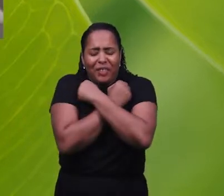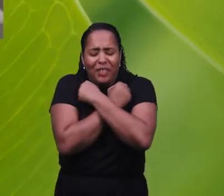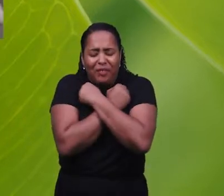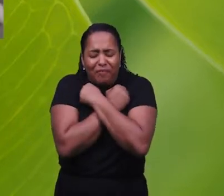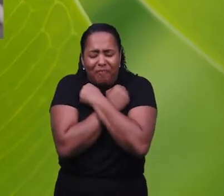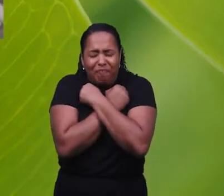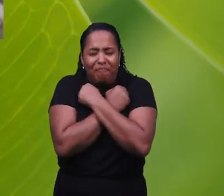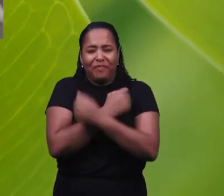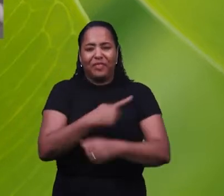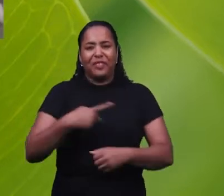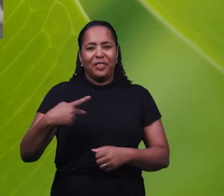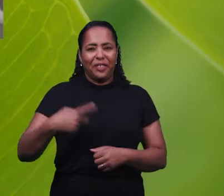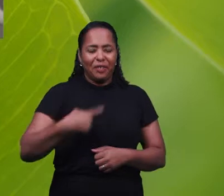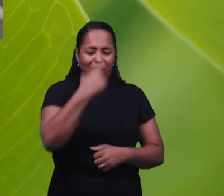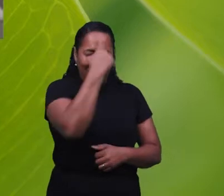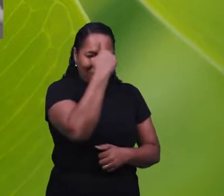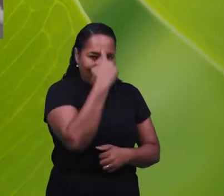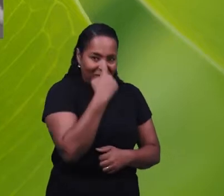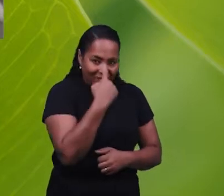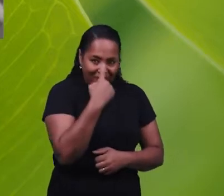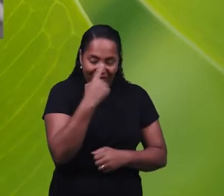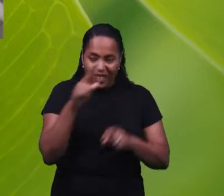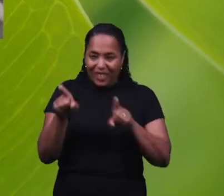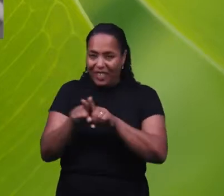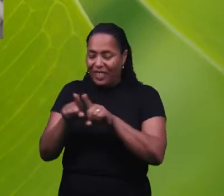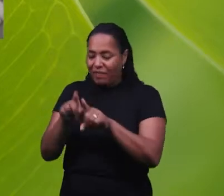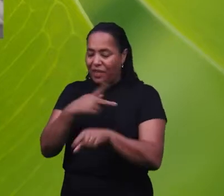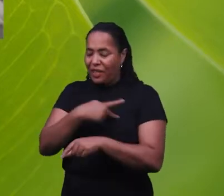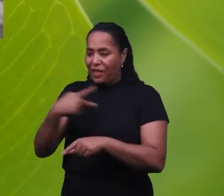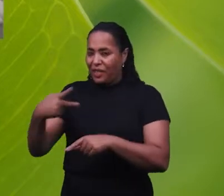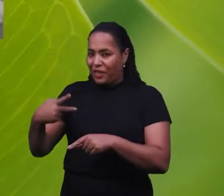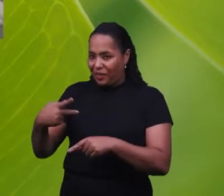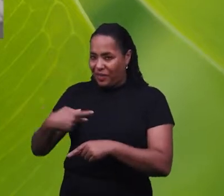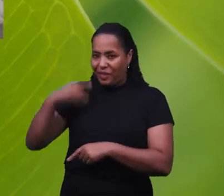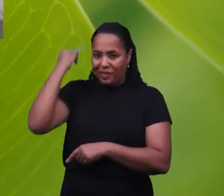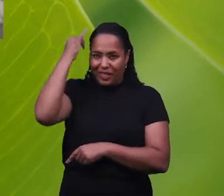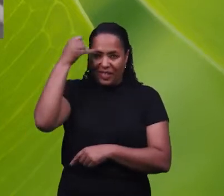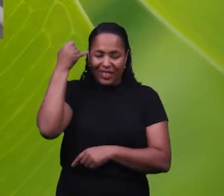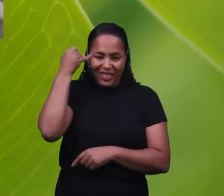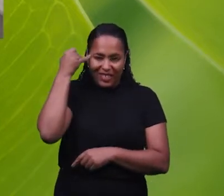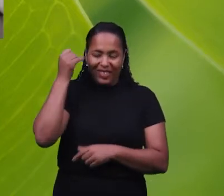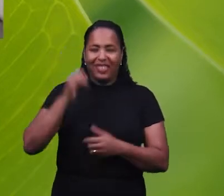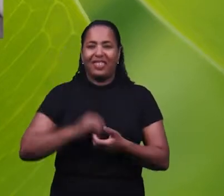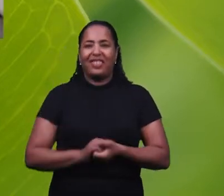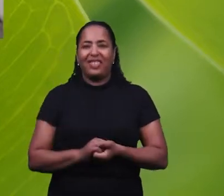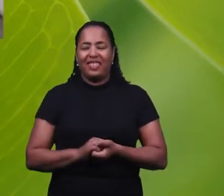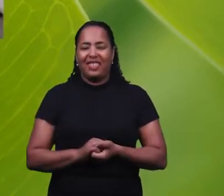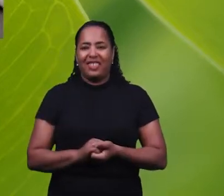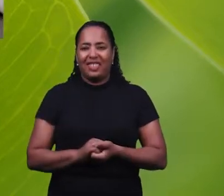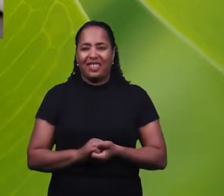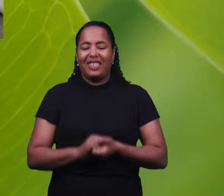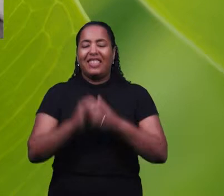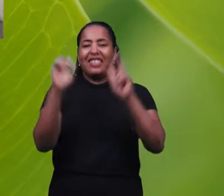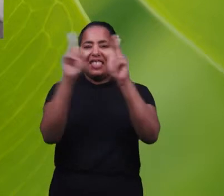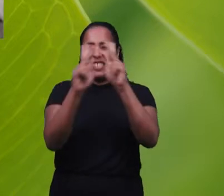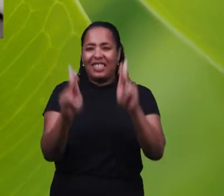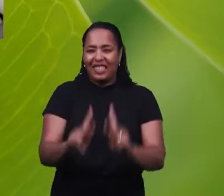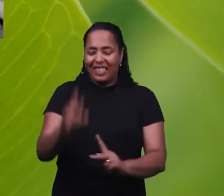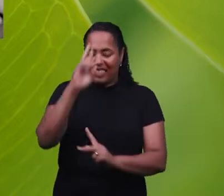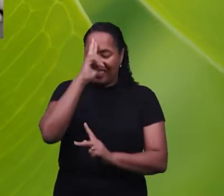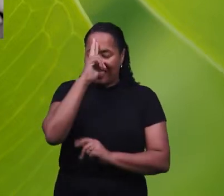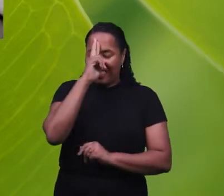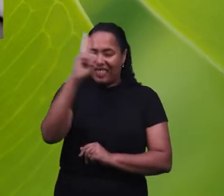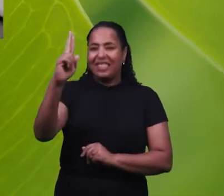Et saluer le pasteur Daniel, le pasteur Josias de notre part. La paix